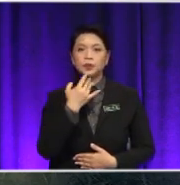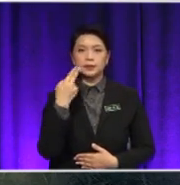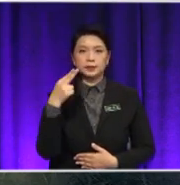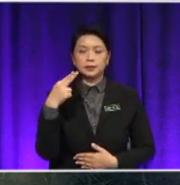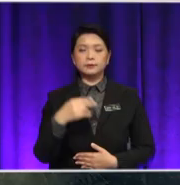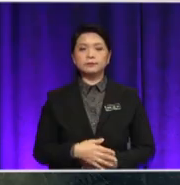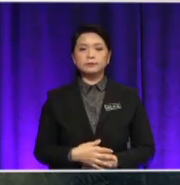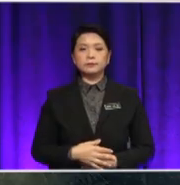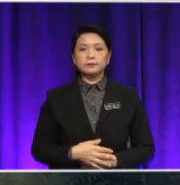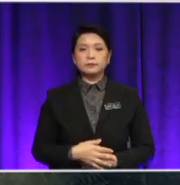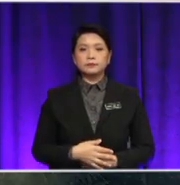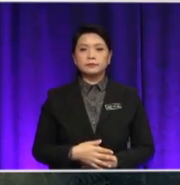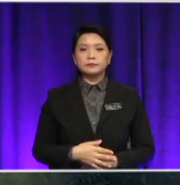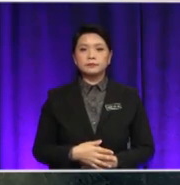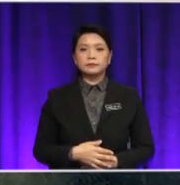Chandra.